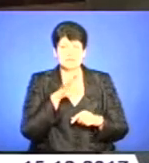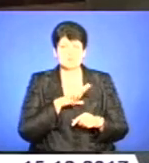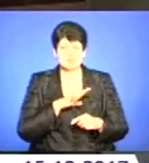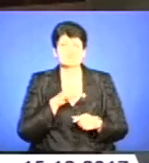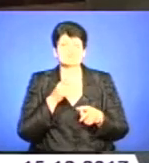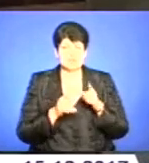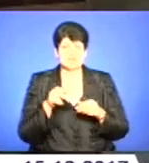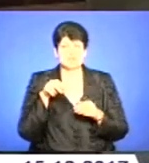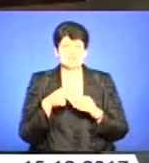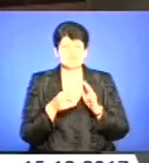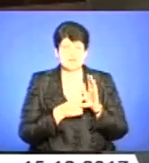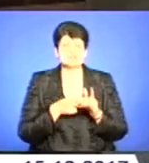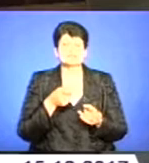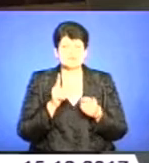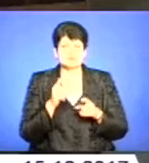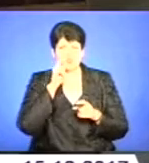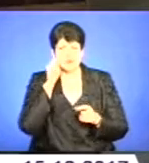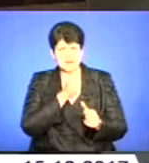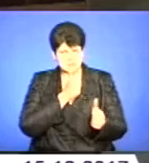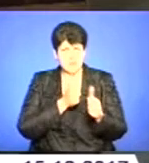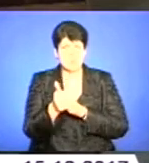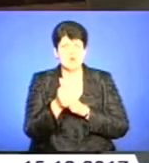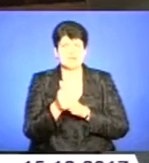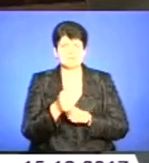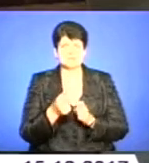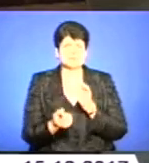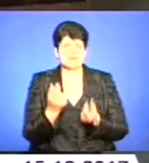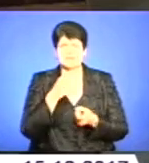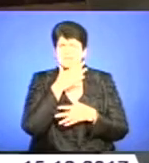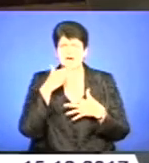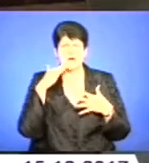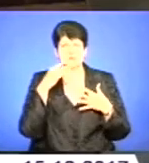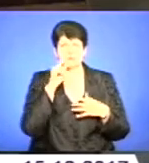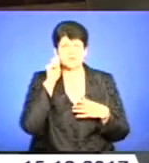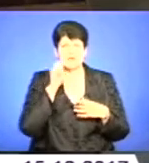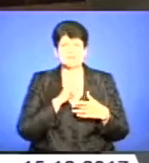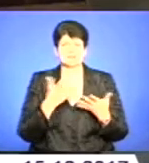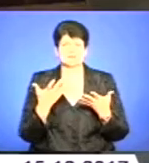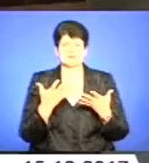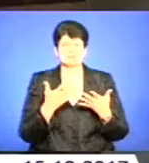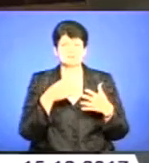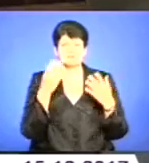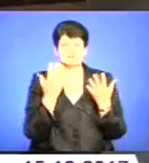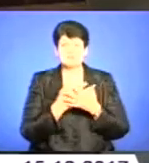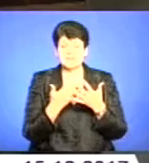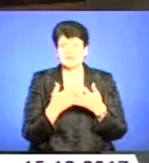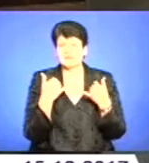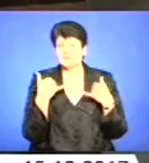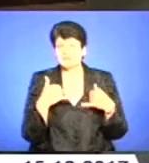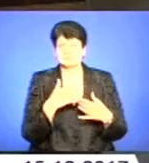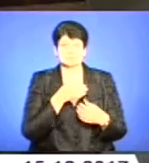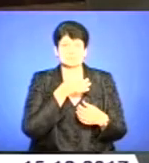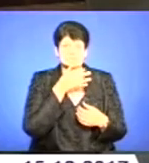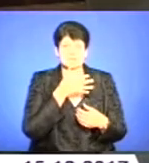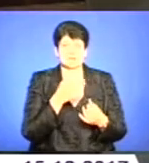став таким українським кінопроривом, адже з'явилася величезна кількість українських кінострічок, котрі дивують, захоплюють, про які